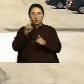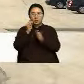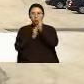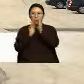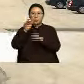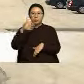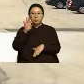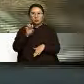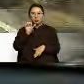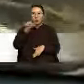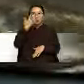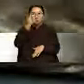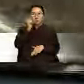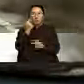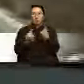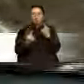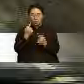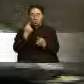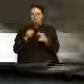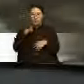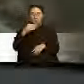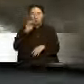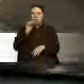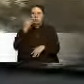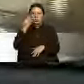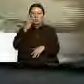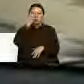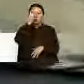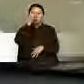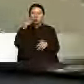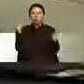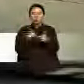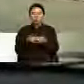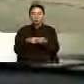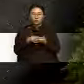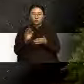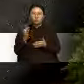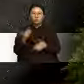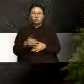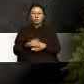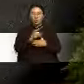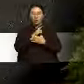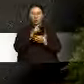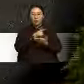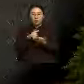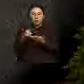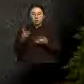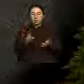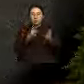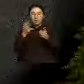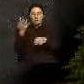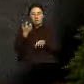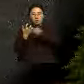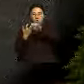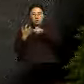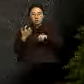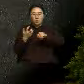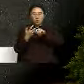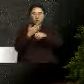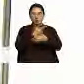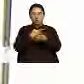8 145억 원 보다 890 4억원이 절반 됩니다 가평군은 노선에 80% 가